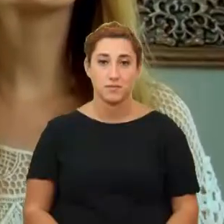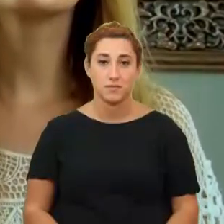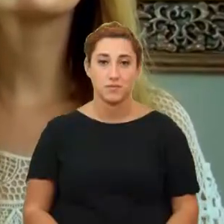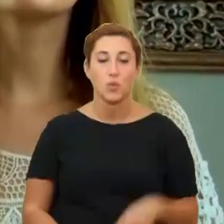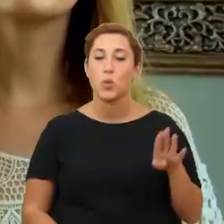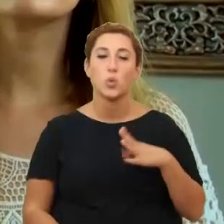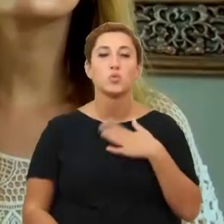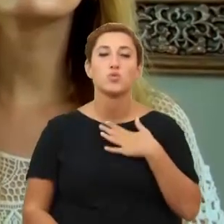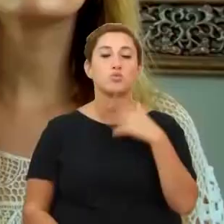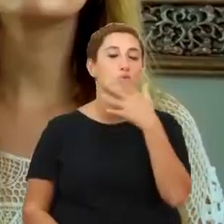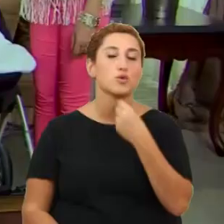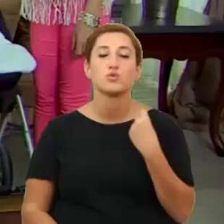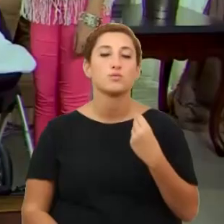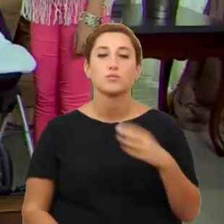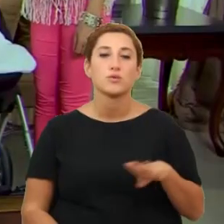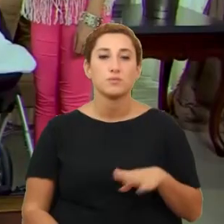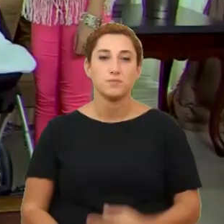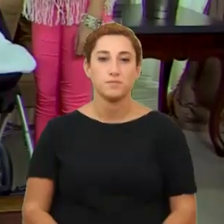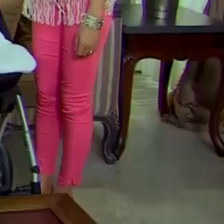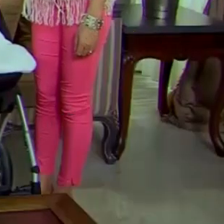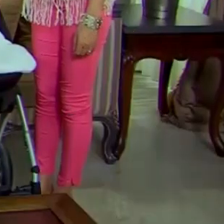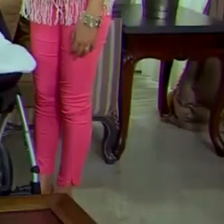Yakışıklı oğlum, yakışıklı.